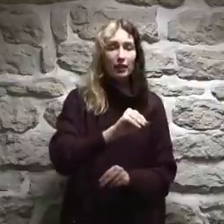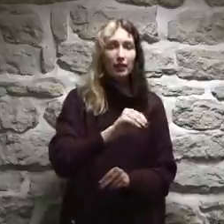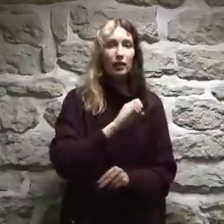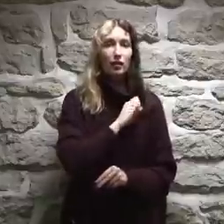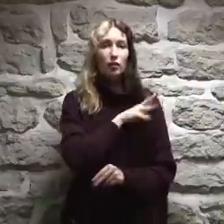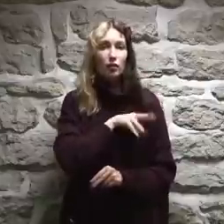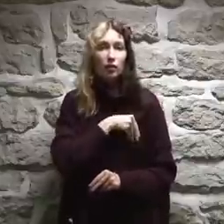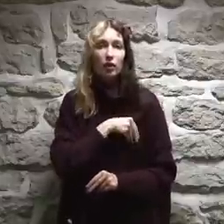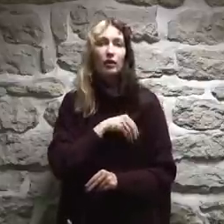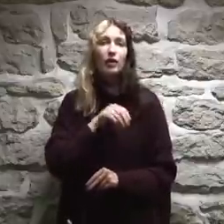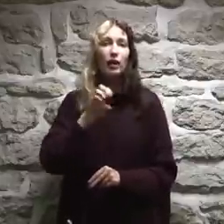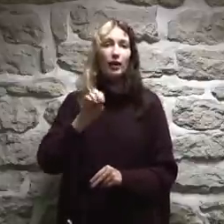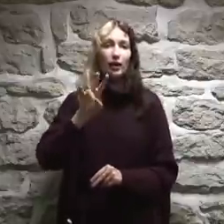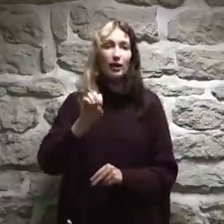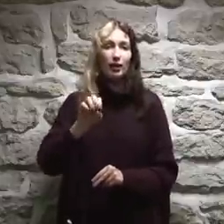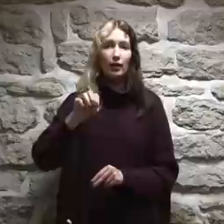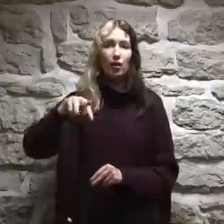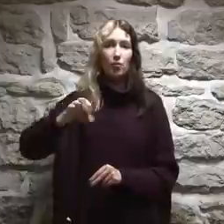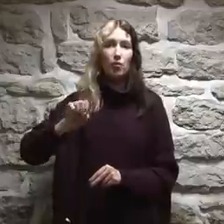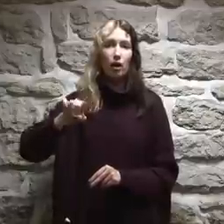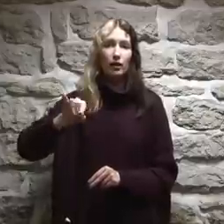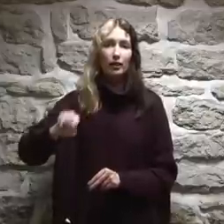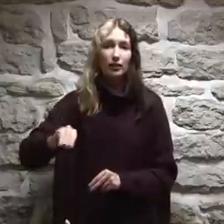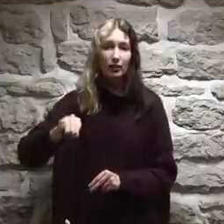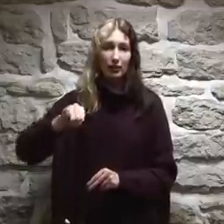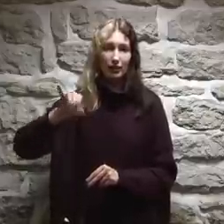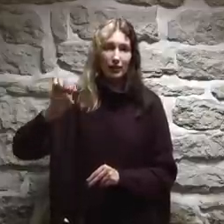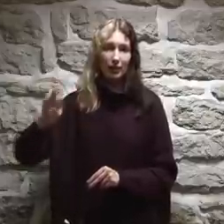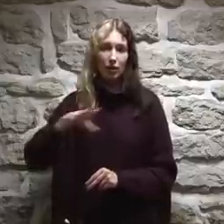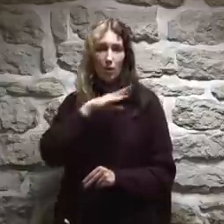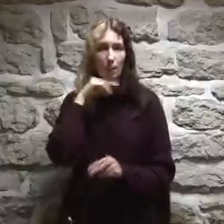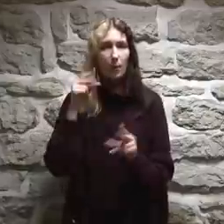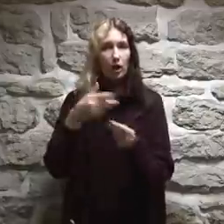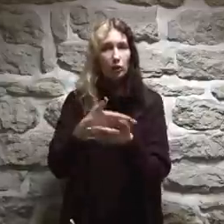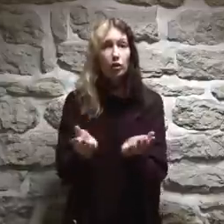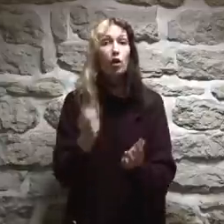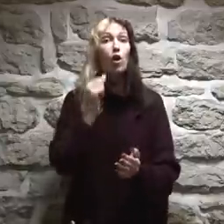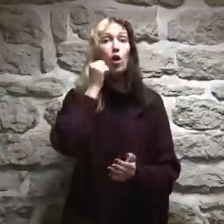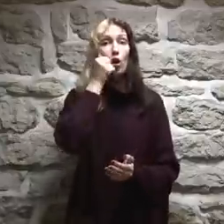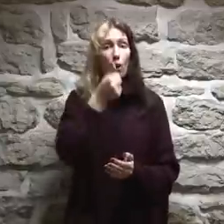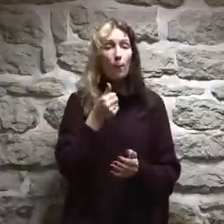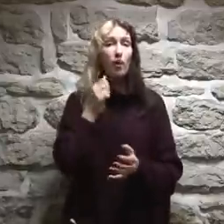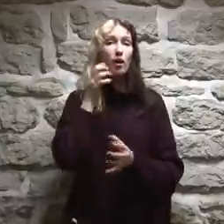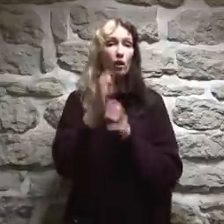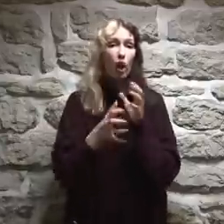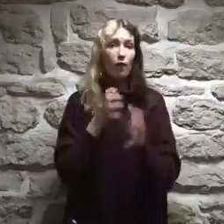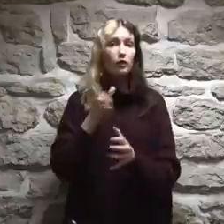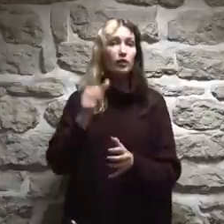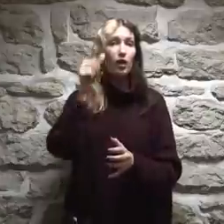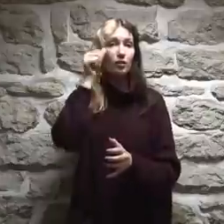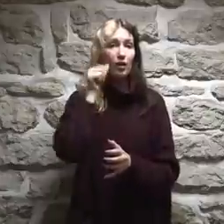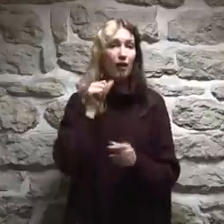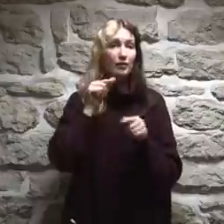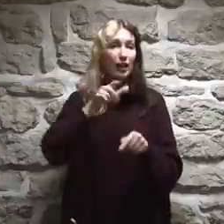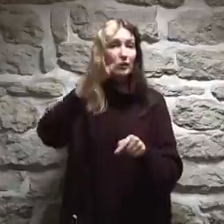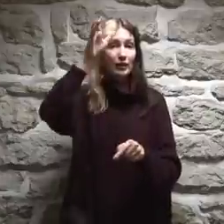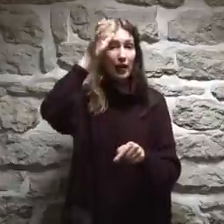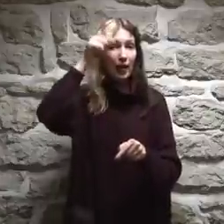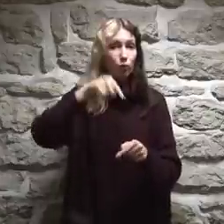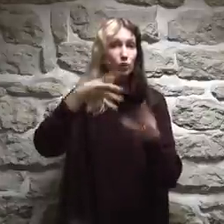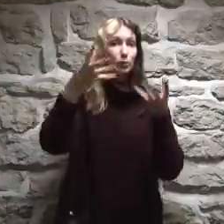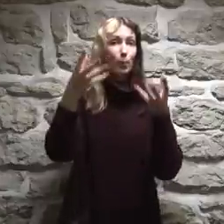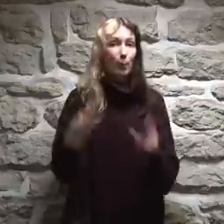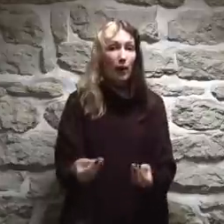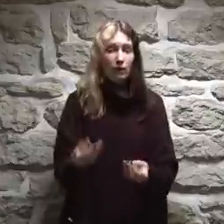Tiidule, kuna homme on ka rahvusvaheline naised teaduses päev, siis mul on tõesti hea